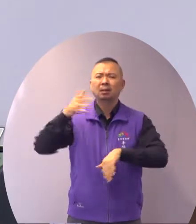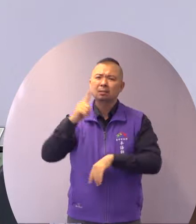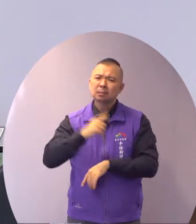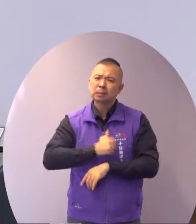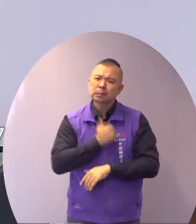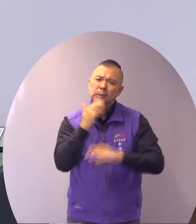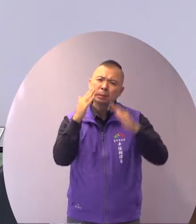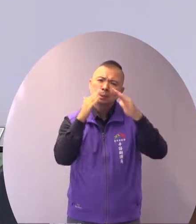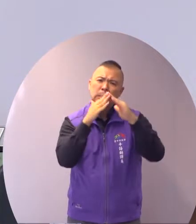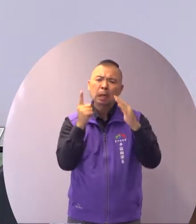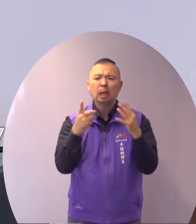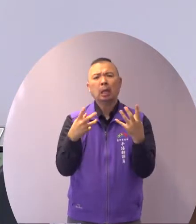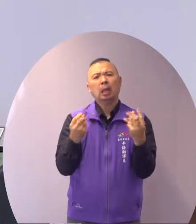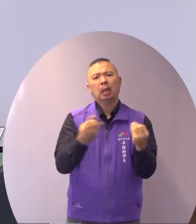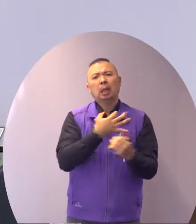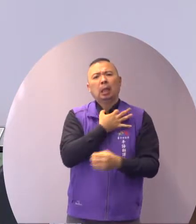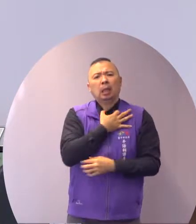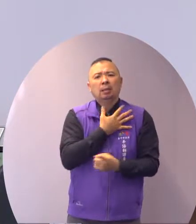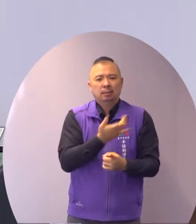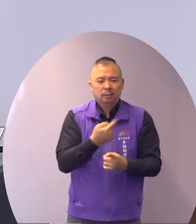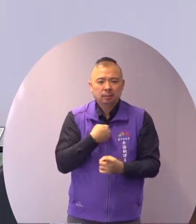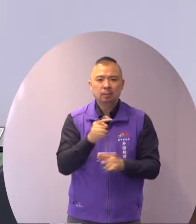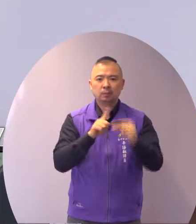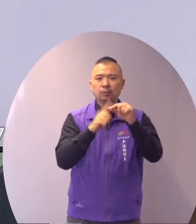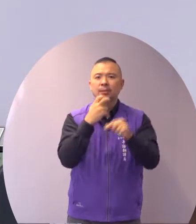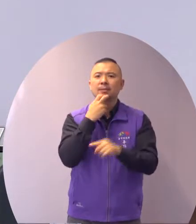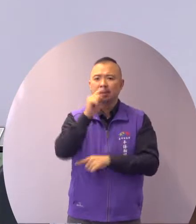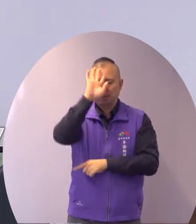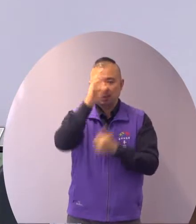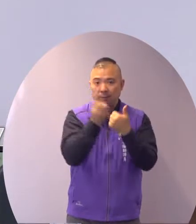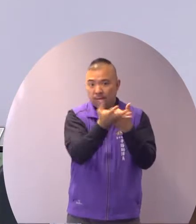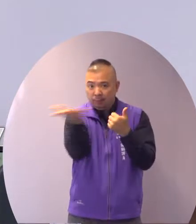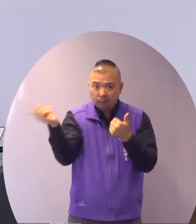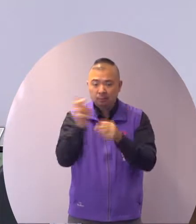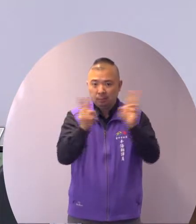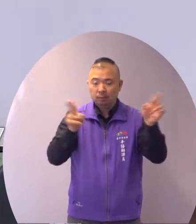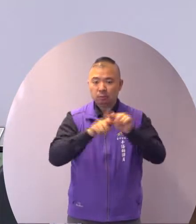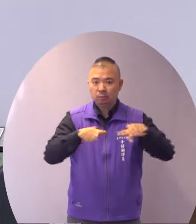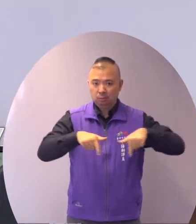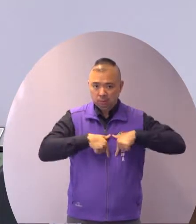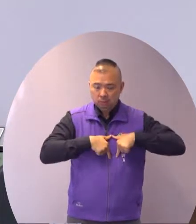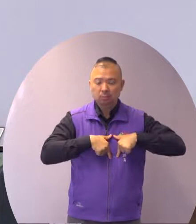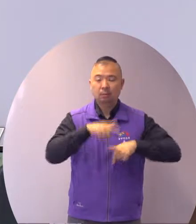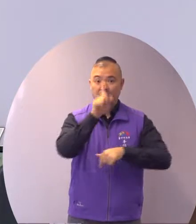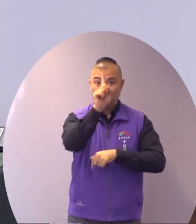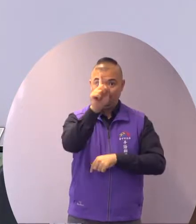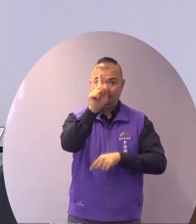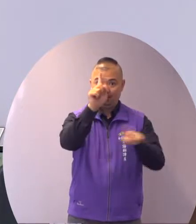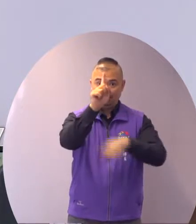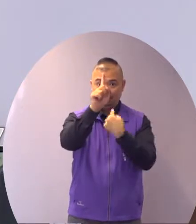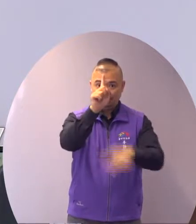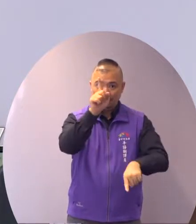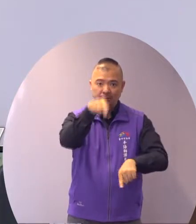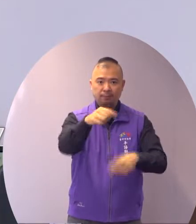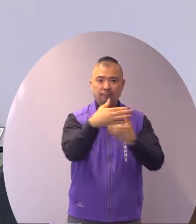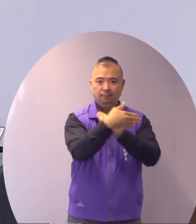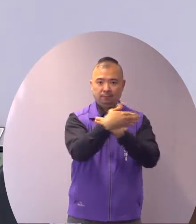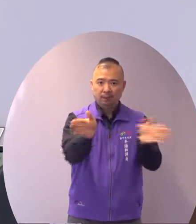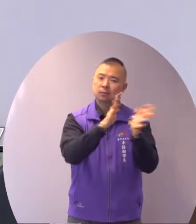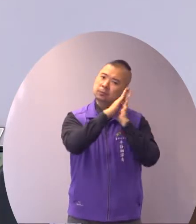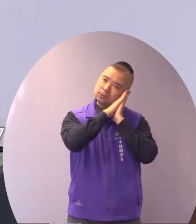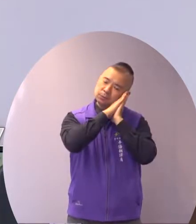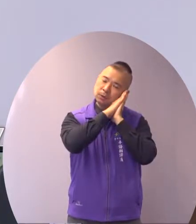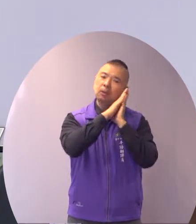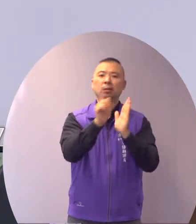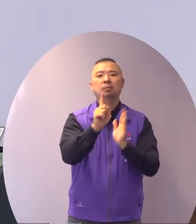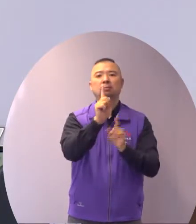中央防疫指挥中心是容许一人一室哈，但是即使共处同一个房子里面，希望最重